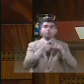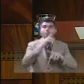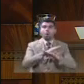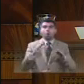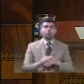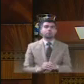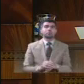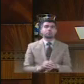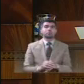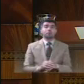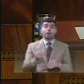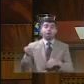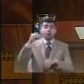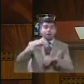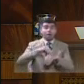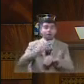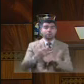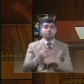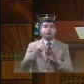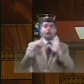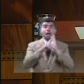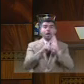ومحاربتها، ومشروع قانون رقم